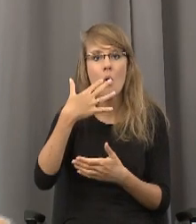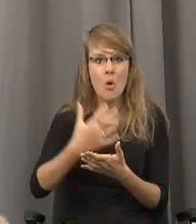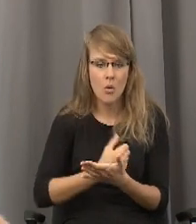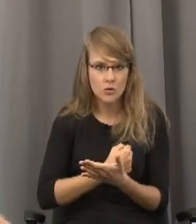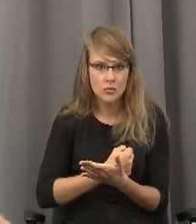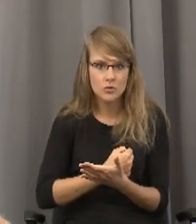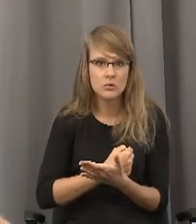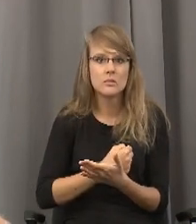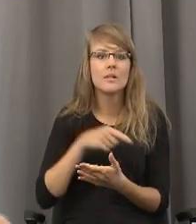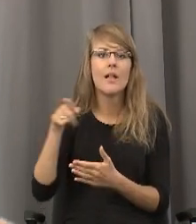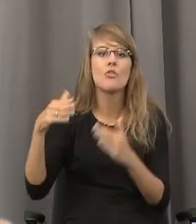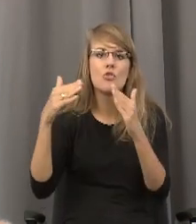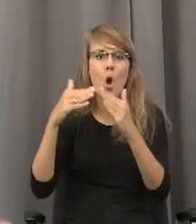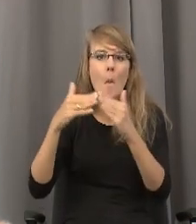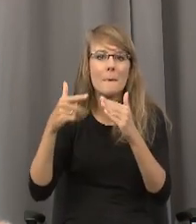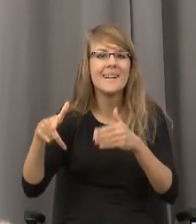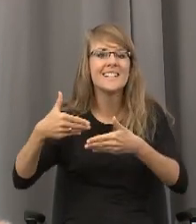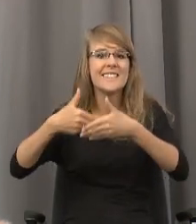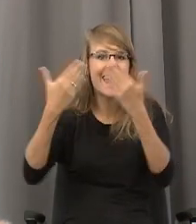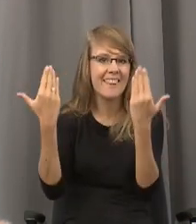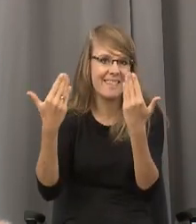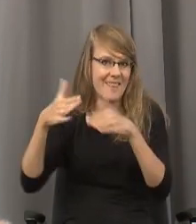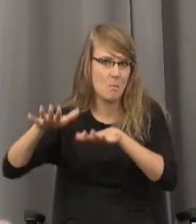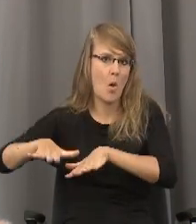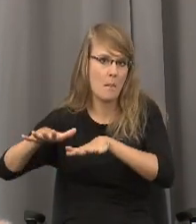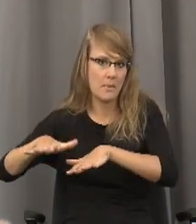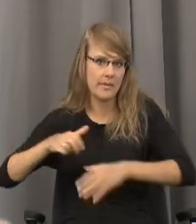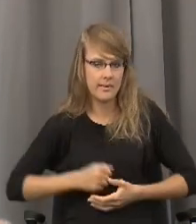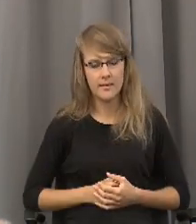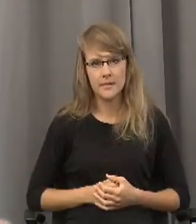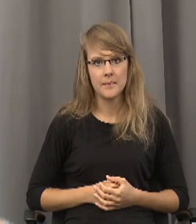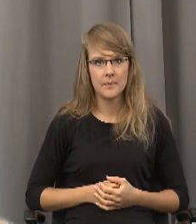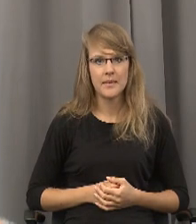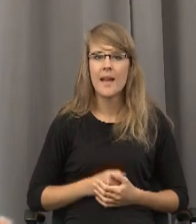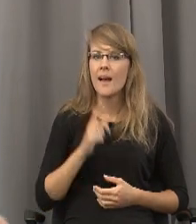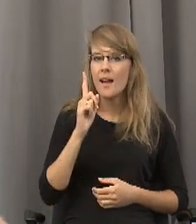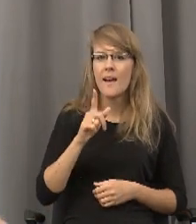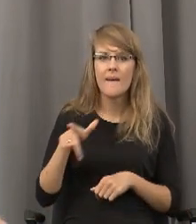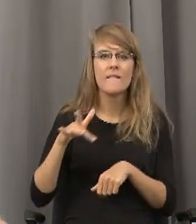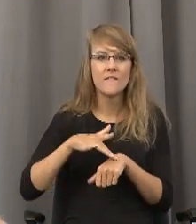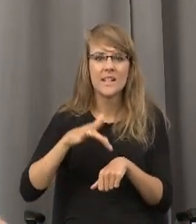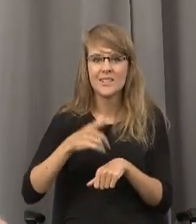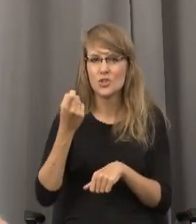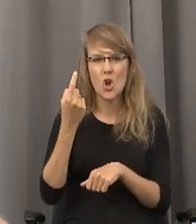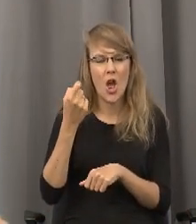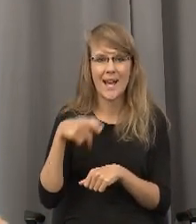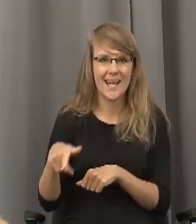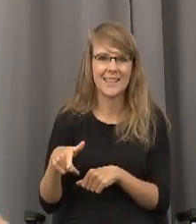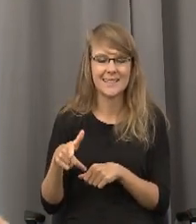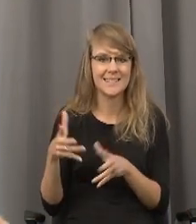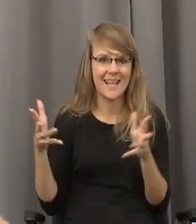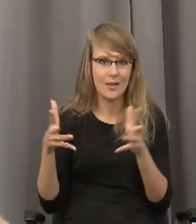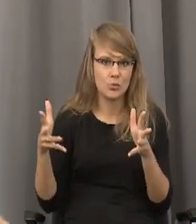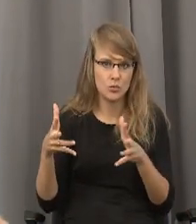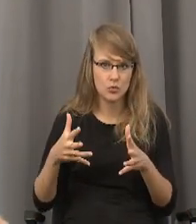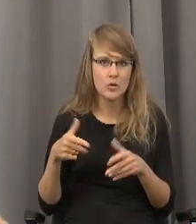badanych osób, z domu dziennego pobytu. Przy czym tu jest wynik troszkę zaburzony, ponieważ